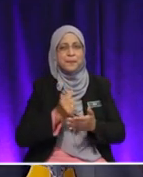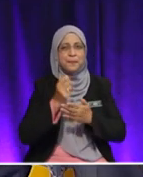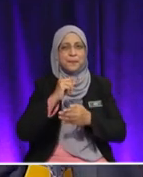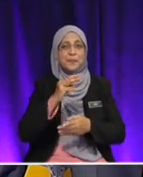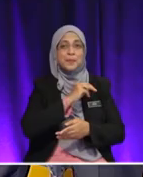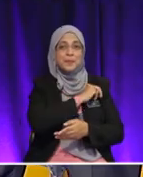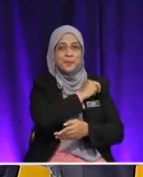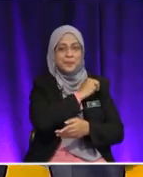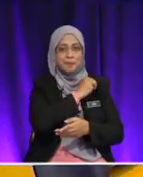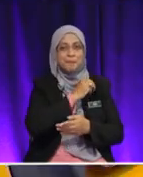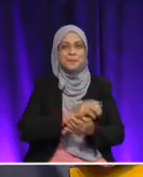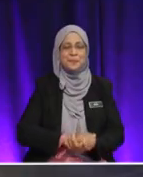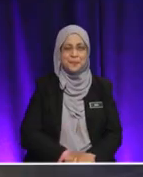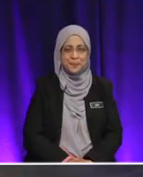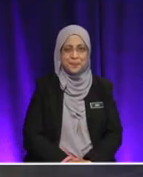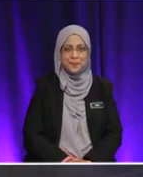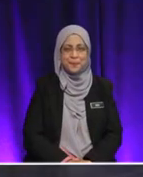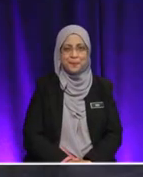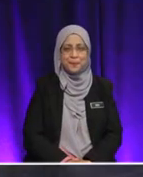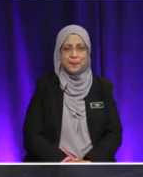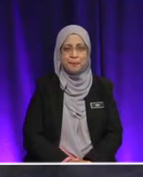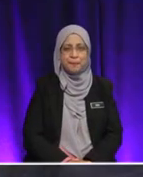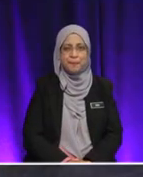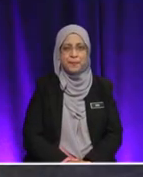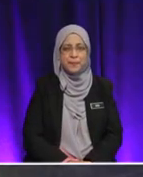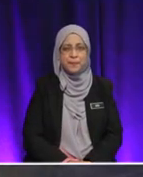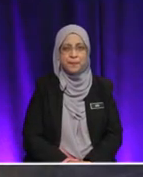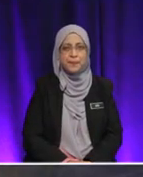tepat sekali tepat kita bagi materi